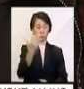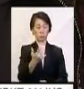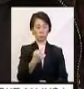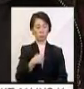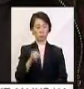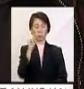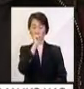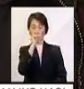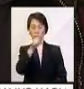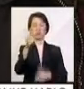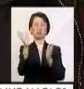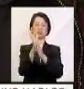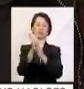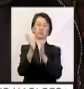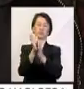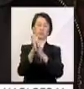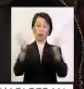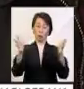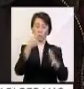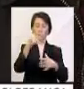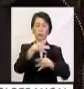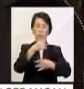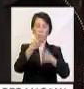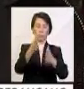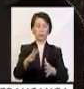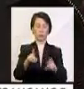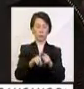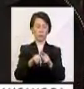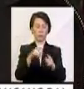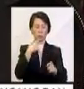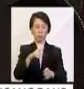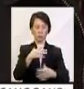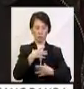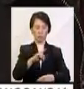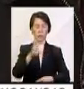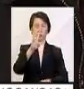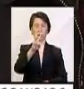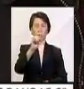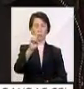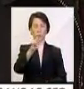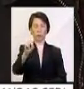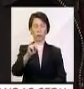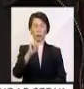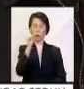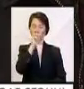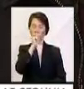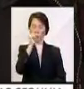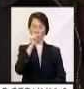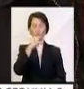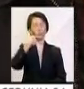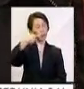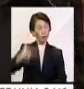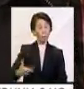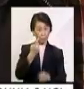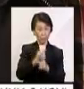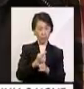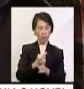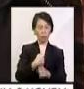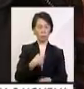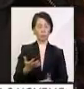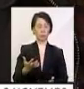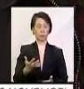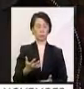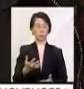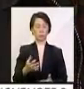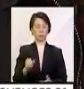kita habis nyanyi, dia orang tepuk ramai sebab peminat lama kan. Peminat 60-an lagu-lagu Pok Yeye kan. Jadi bila kita tengok,